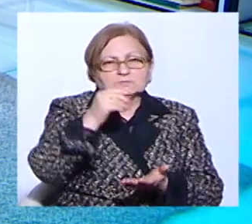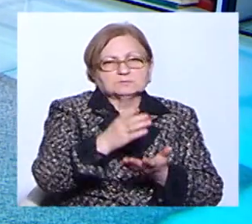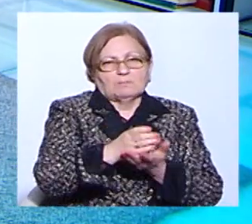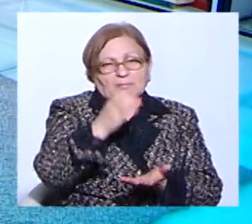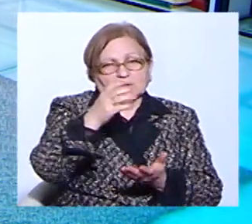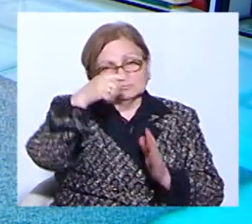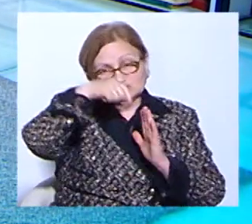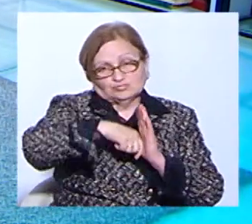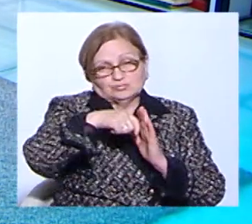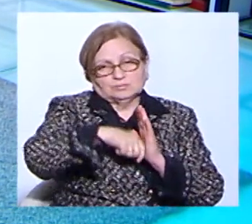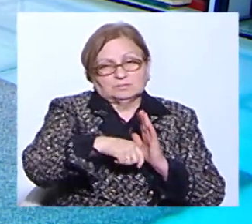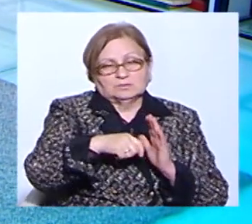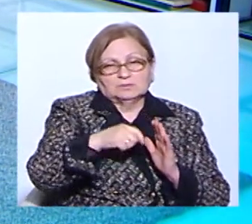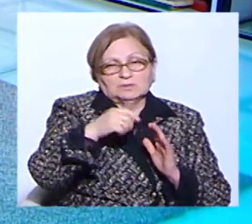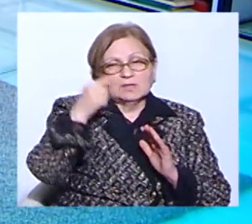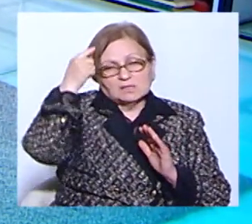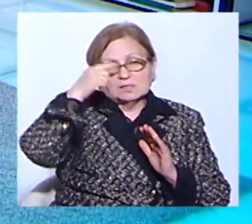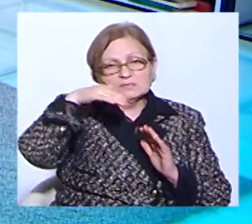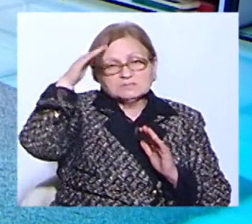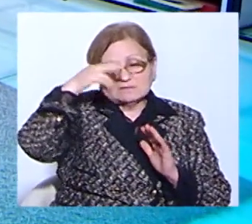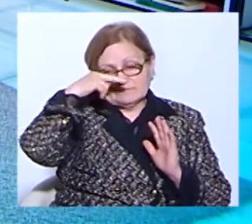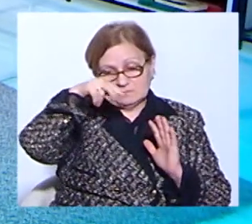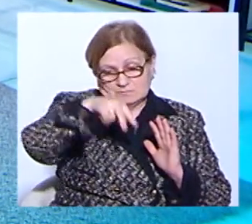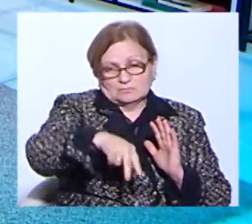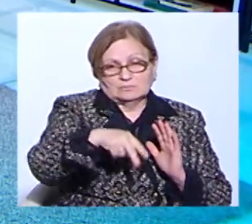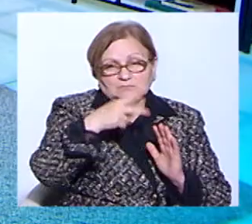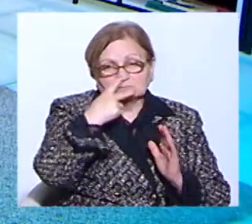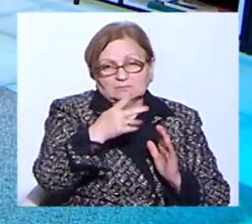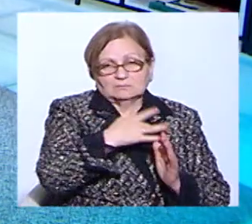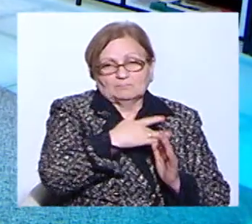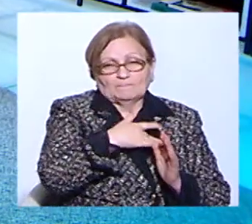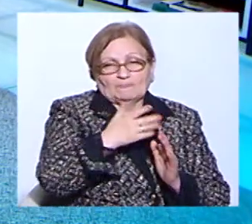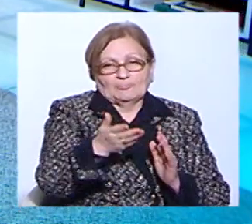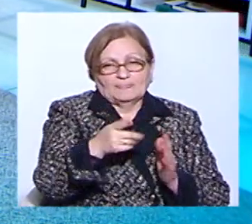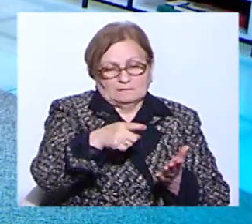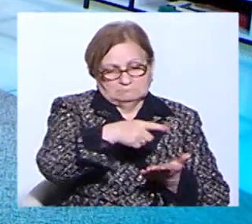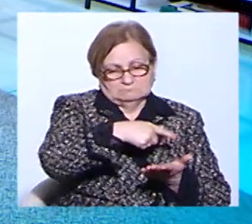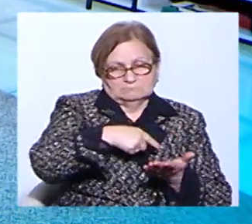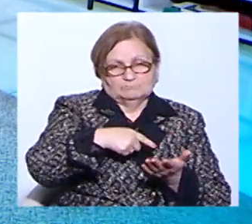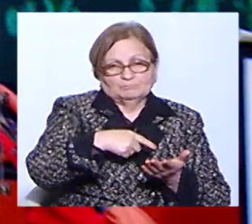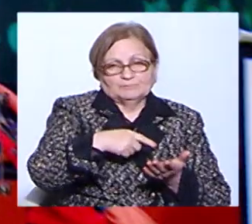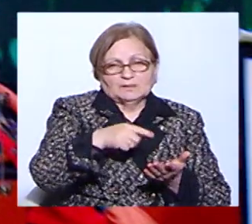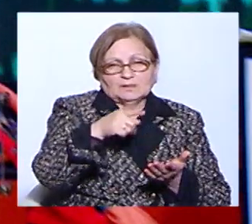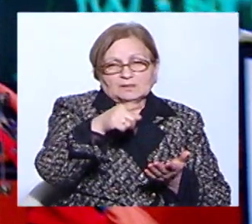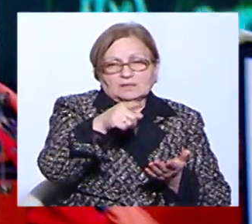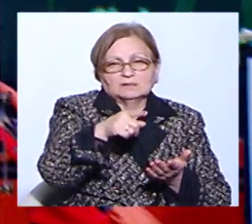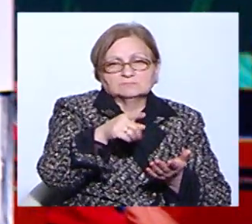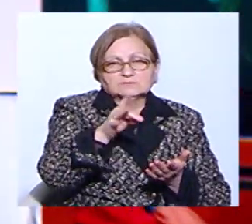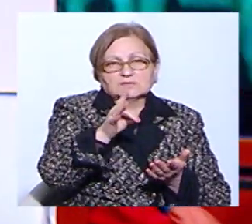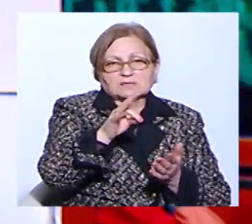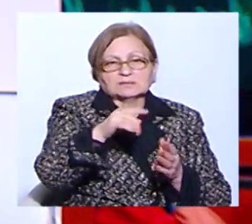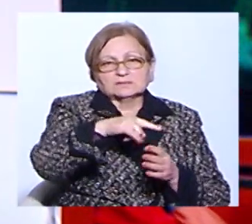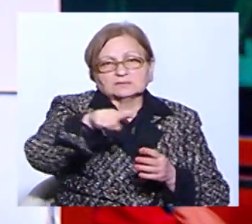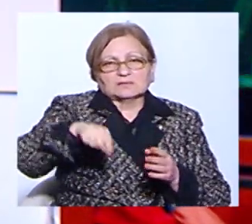ამ სივრცეში, სიბრტყეში. აი ზემოდან გამოიყურება ფუძე ესე. რადგან კონუსის რადიუსია R და